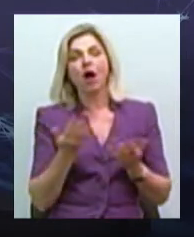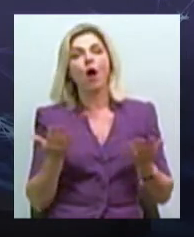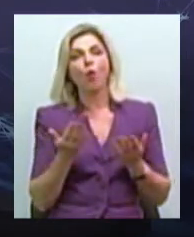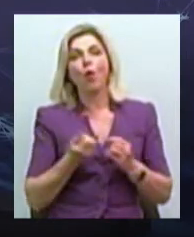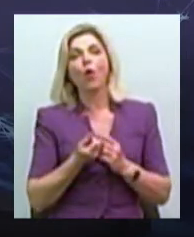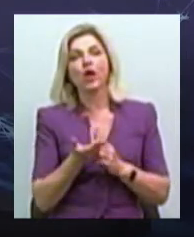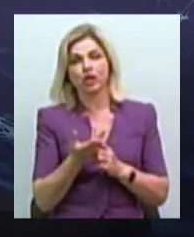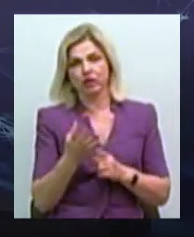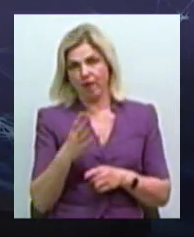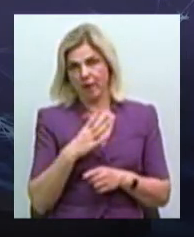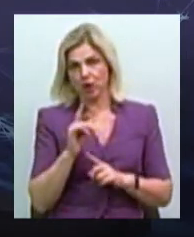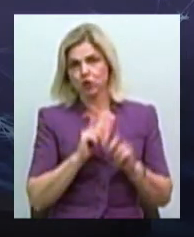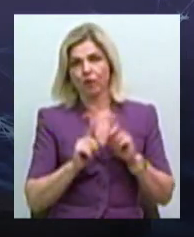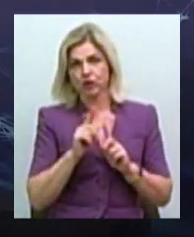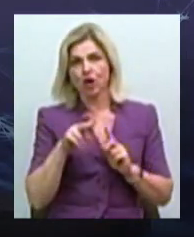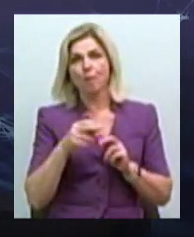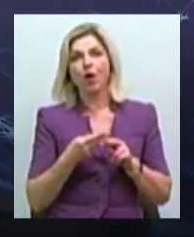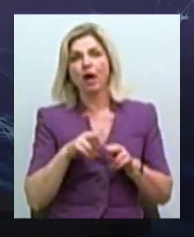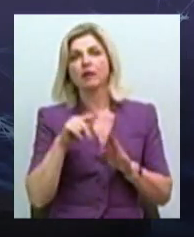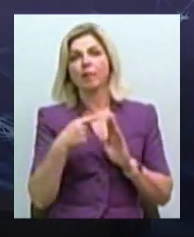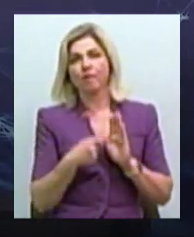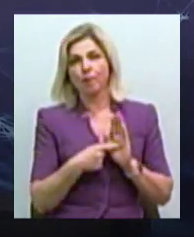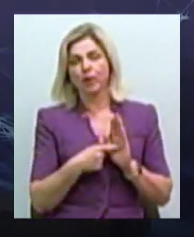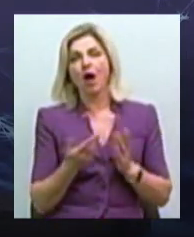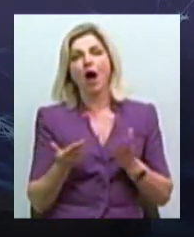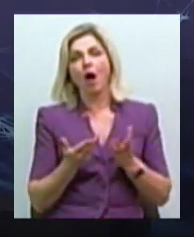проведено по цьому питанню, яке кількість задач поставлених.